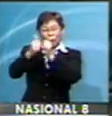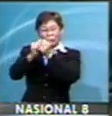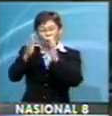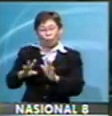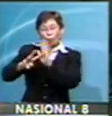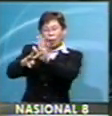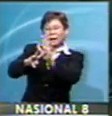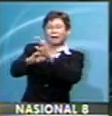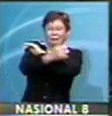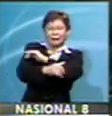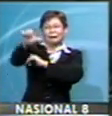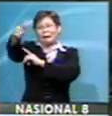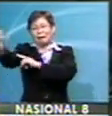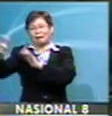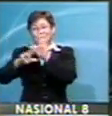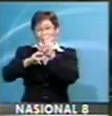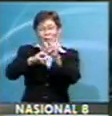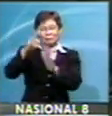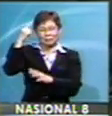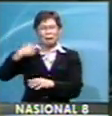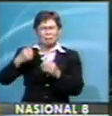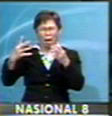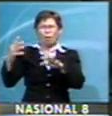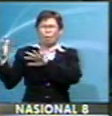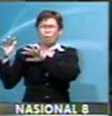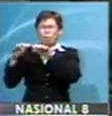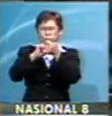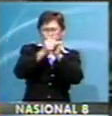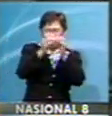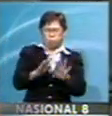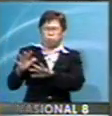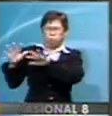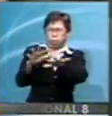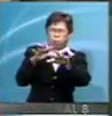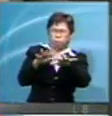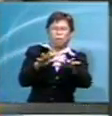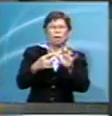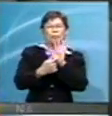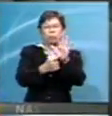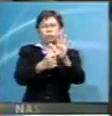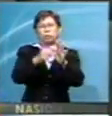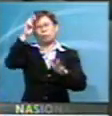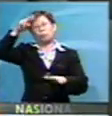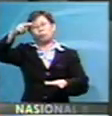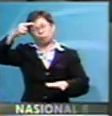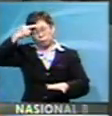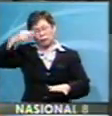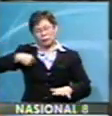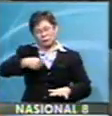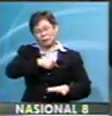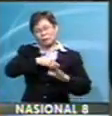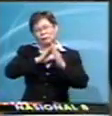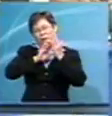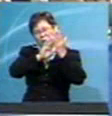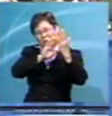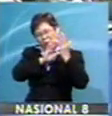mewakili negara-negara lain Tetapi kehadiran Lebih ramai atlet mereka bagi saya merupakan satu faktor yang harus kita tangani